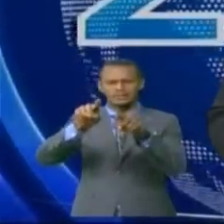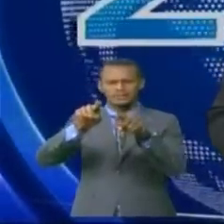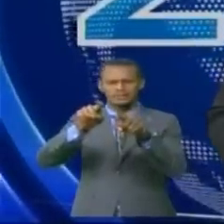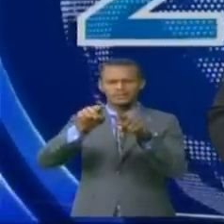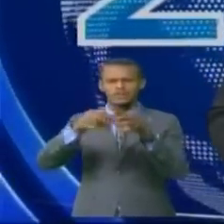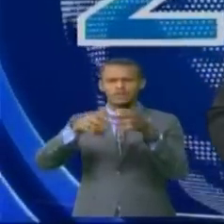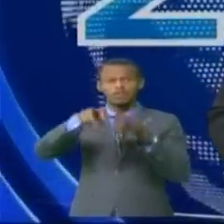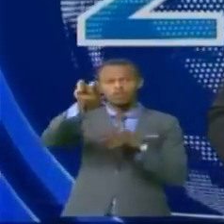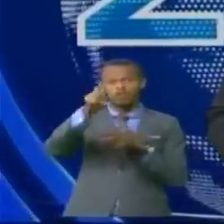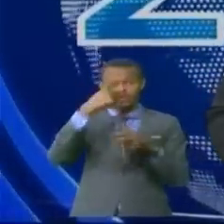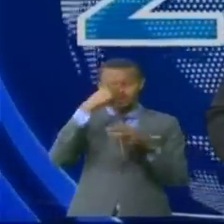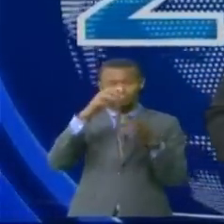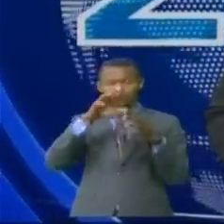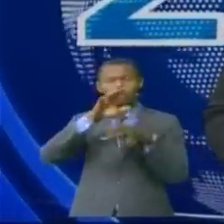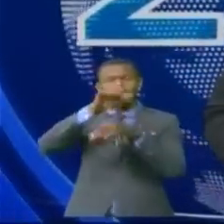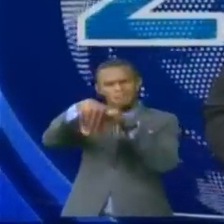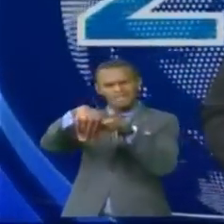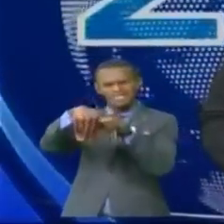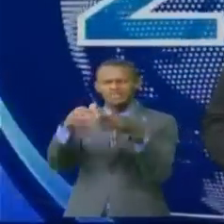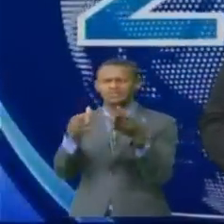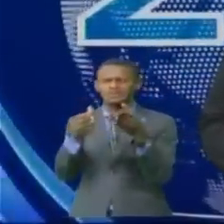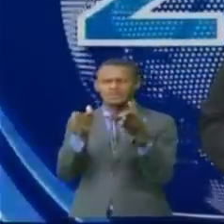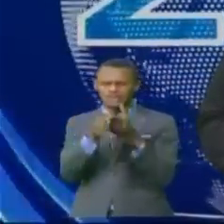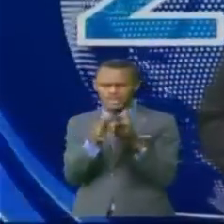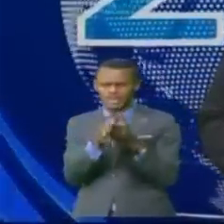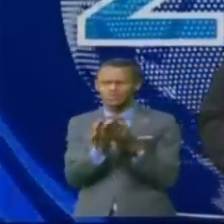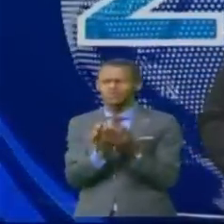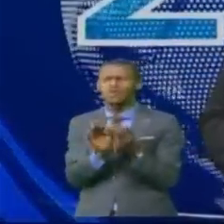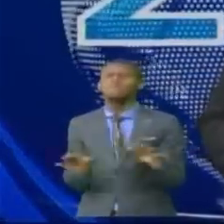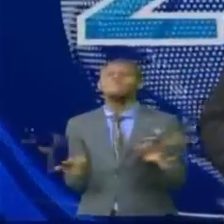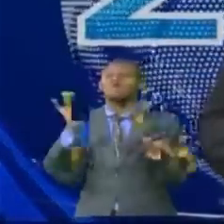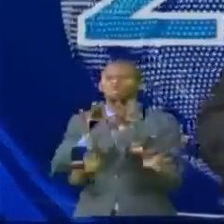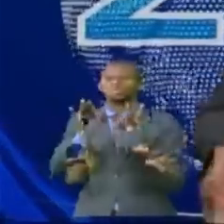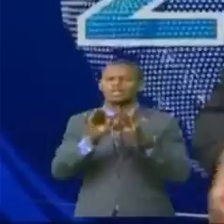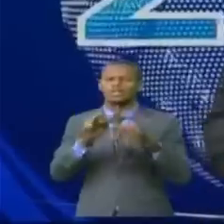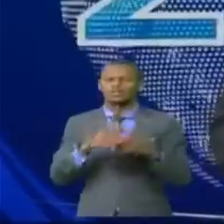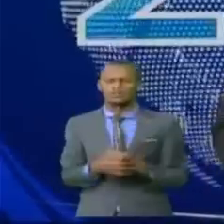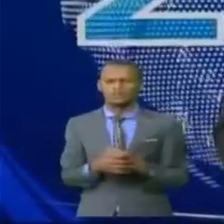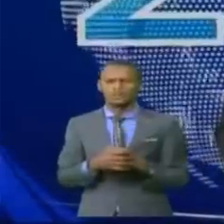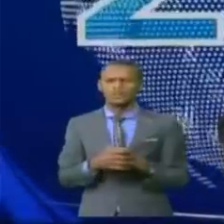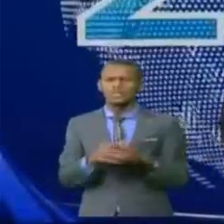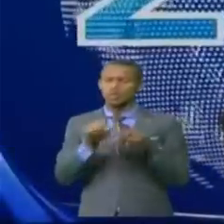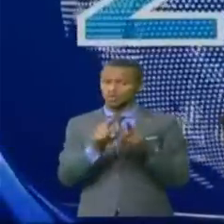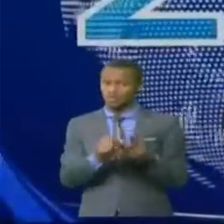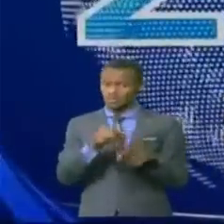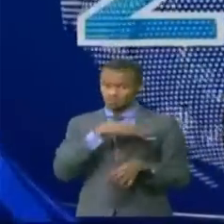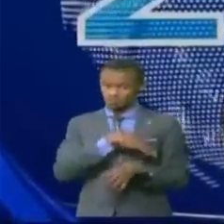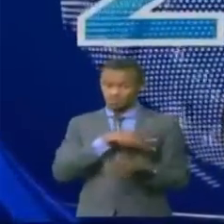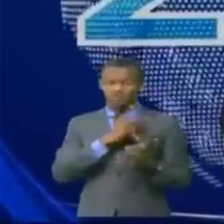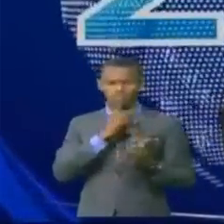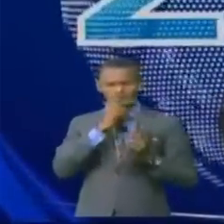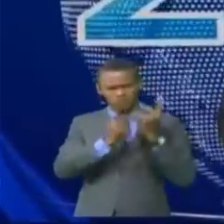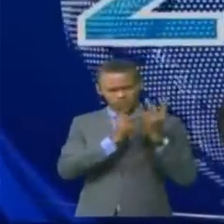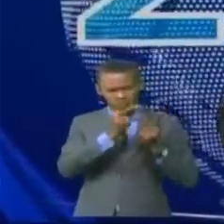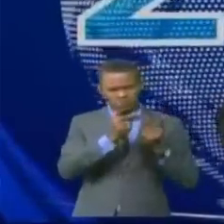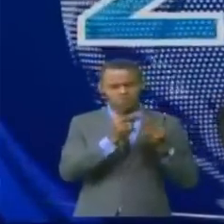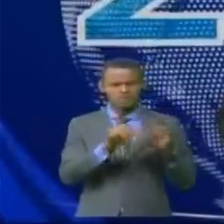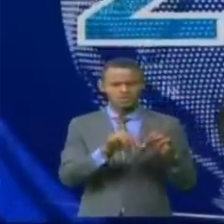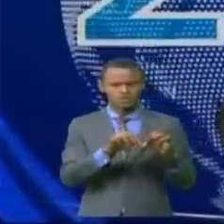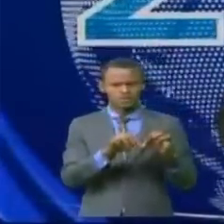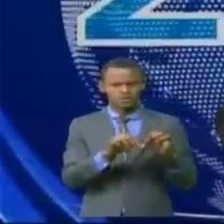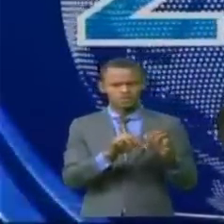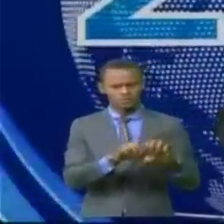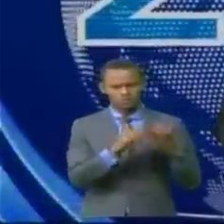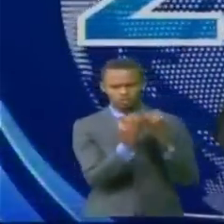le numéro 2 du FPI qui a, quant à lui de son côté, visité les usines locales désireuses de bénéficier